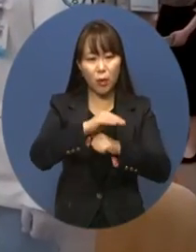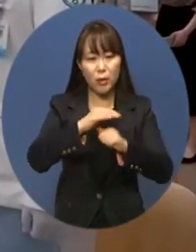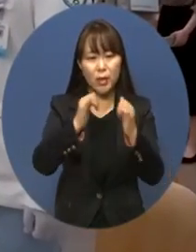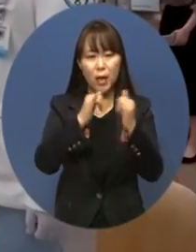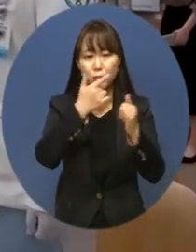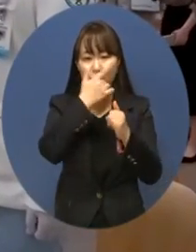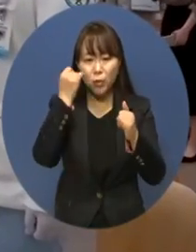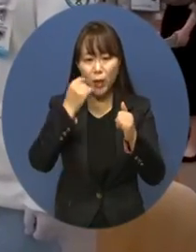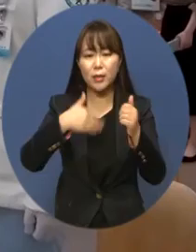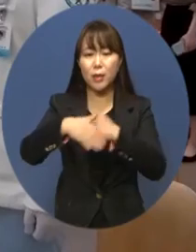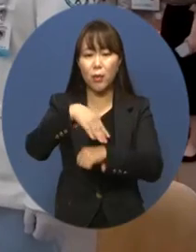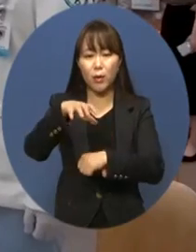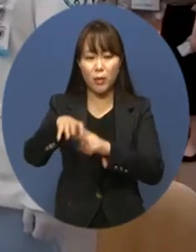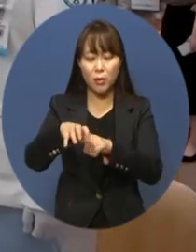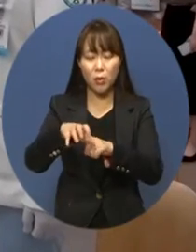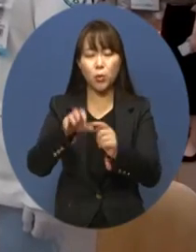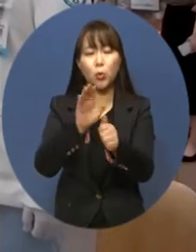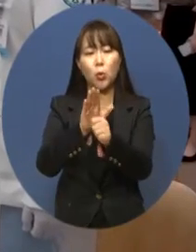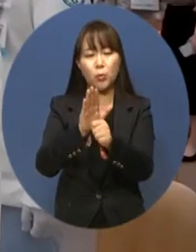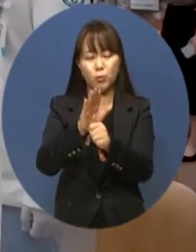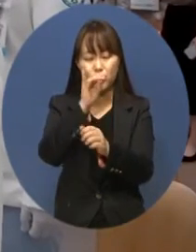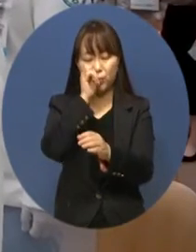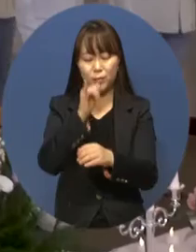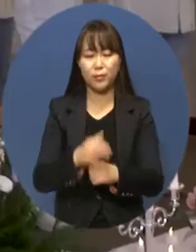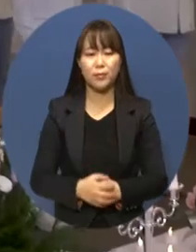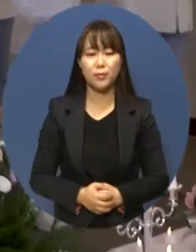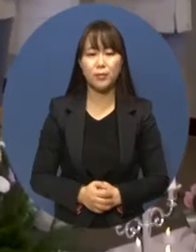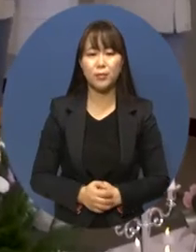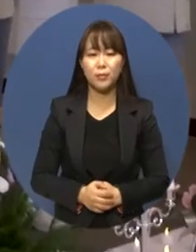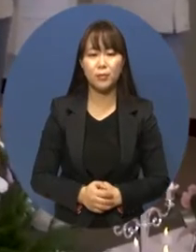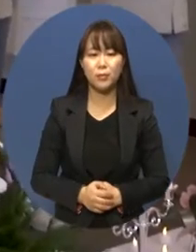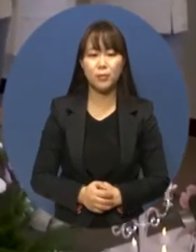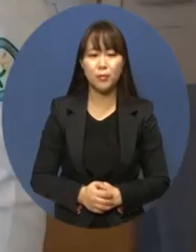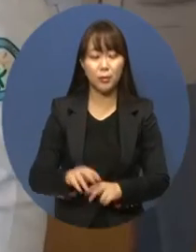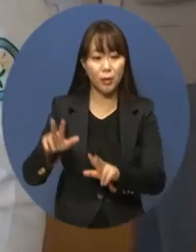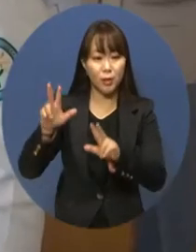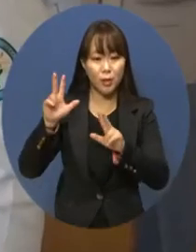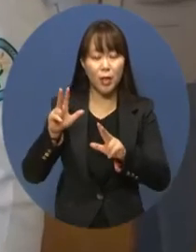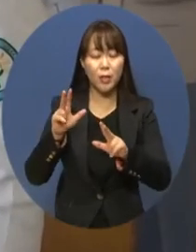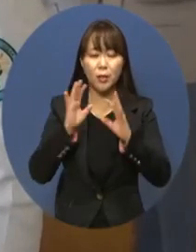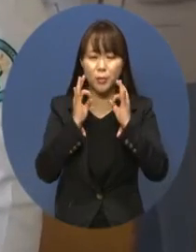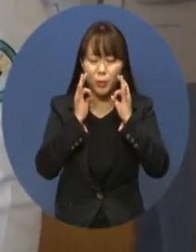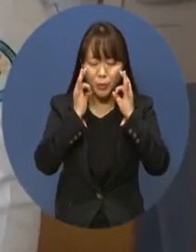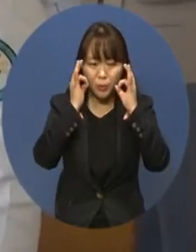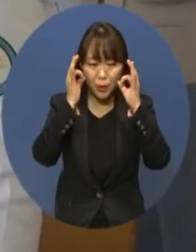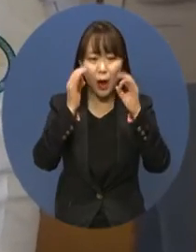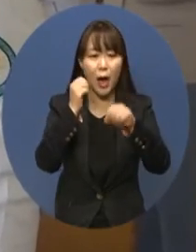부족한 의료 현장의 큰 힘이 되고 있습니다 아